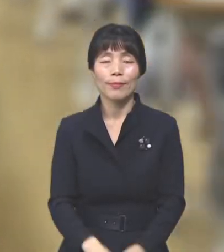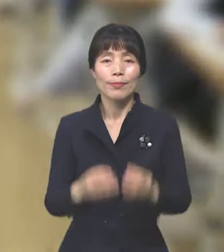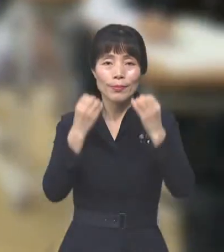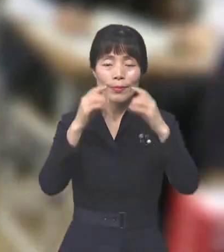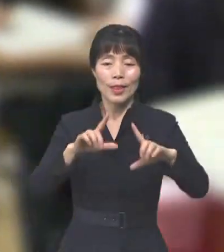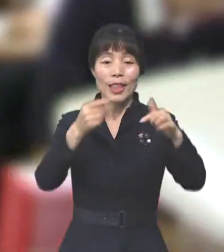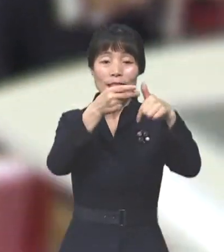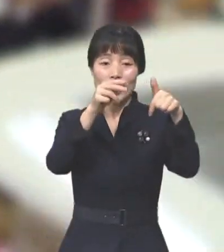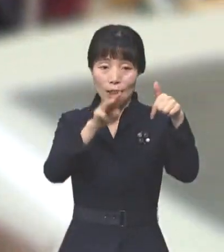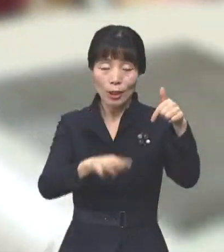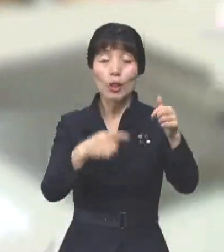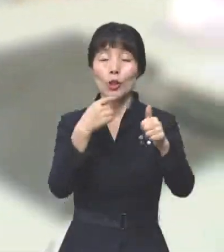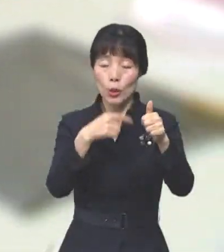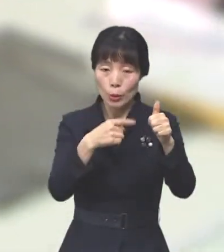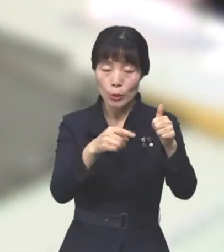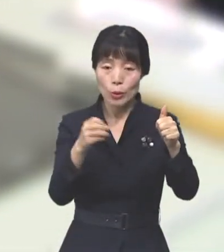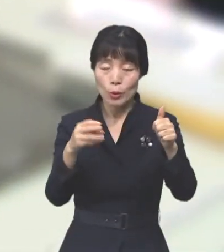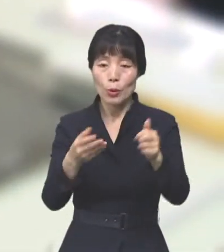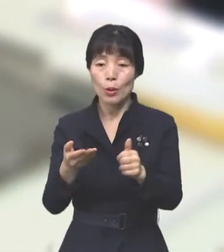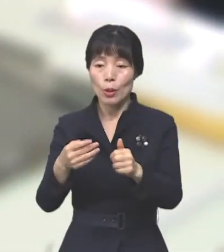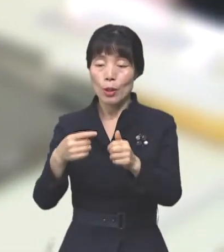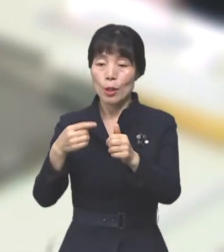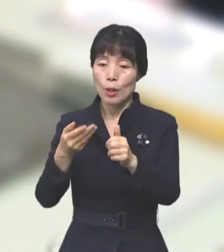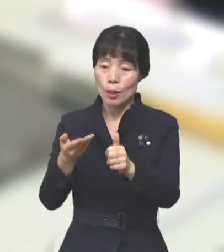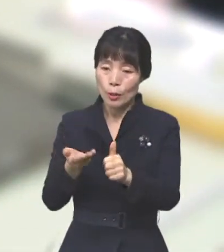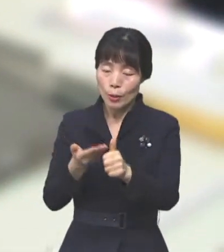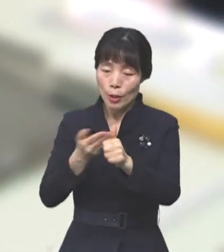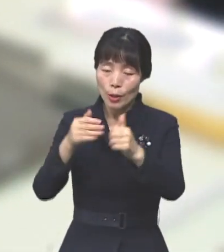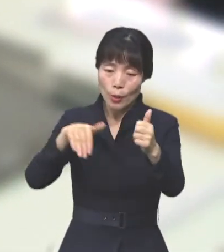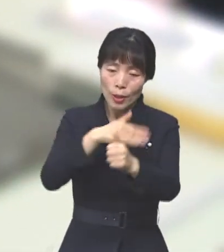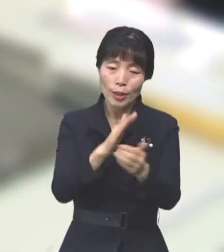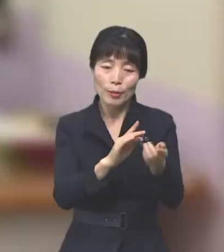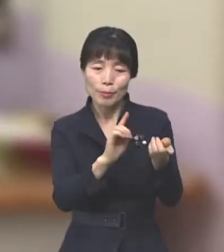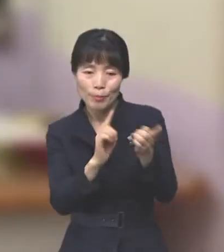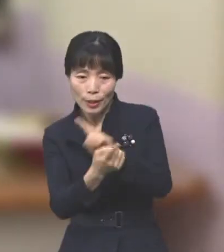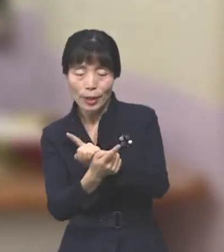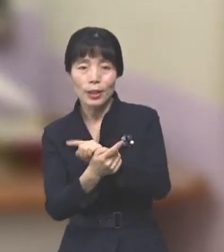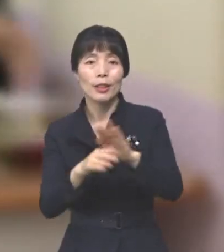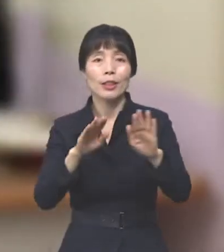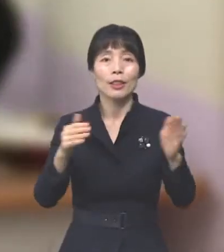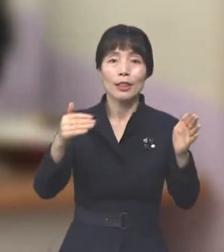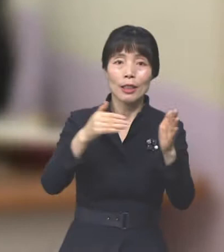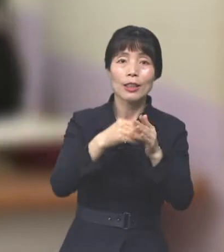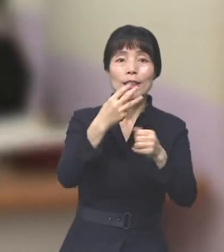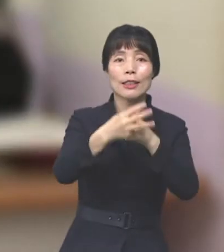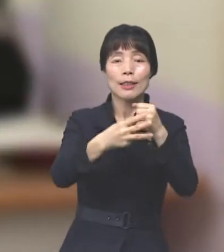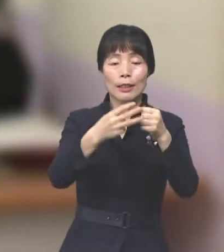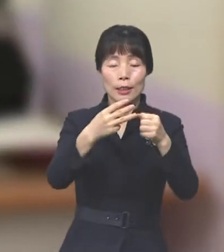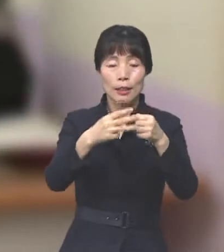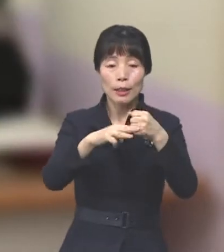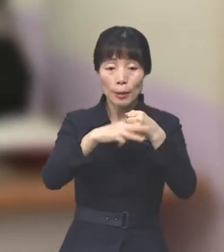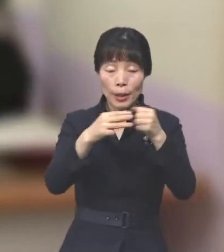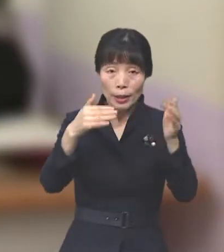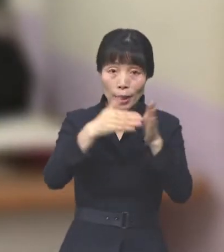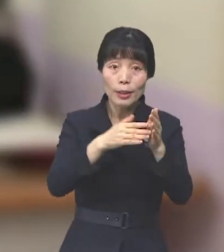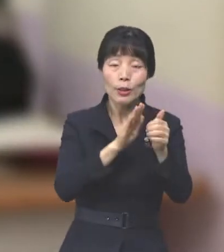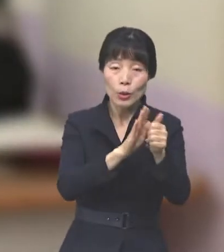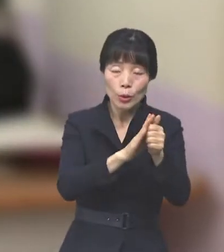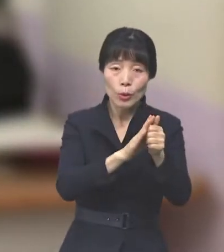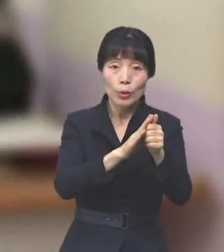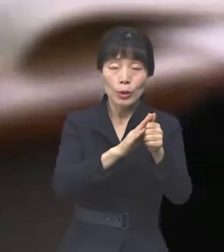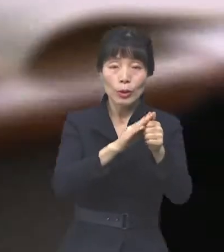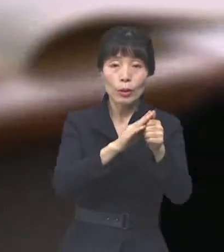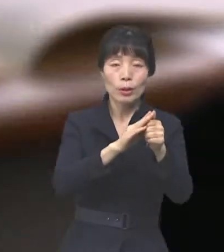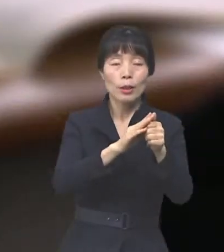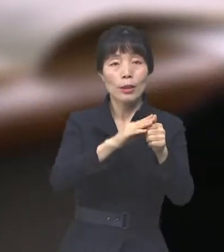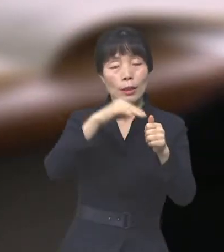새해 인천의 교육과 보육 환경이 개선됩니다. 현재 3학년까지만 지원하던 무상교육을 2학년까지